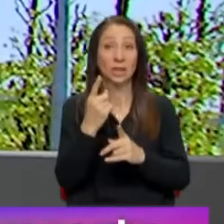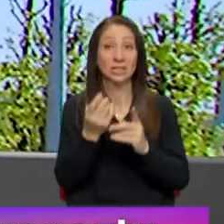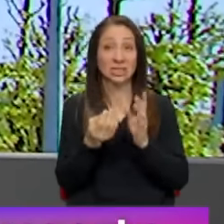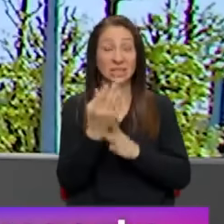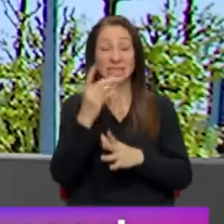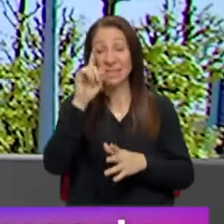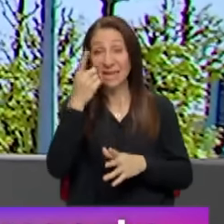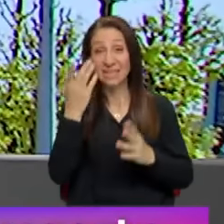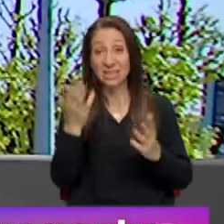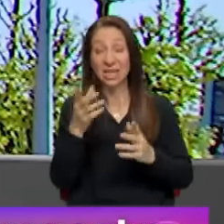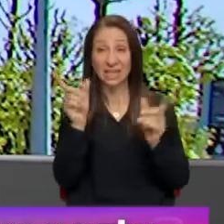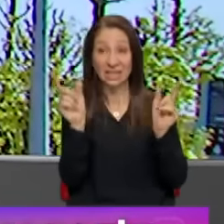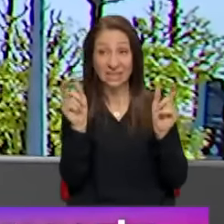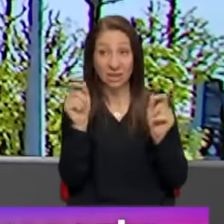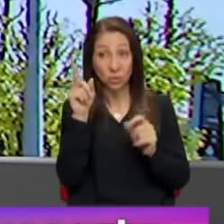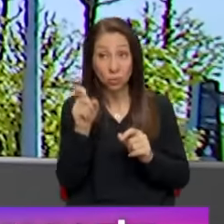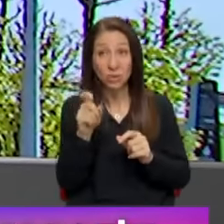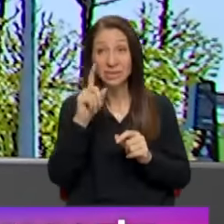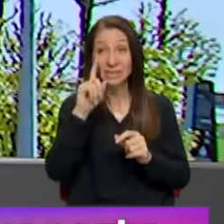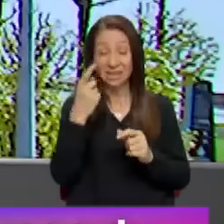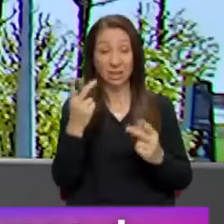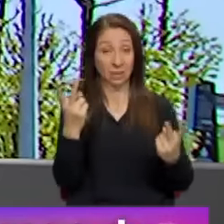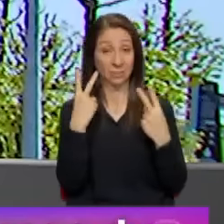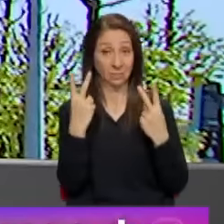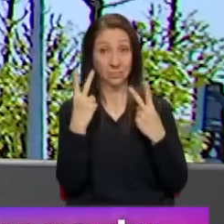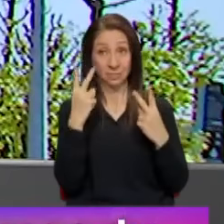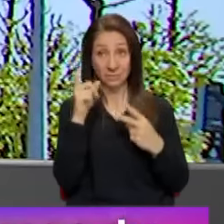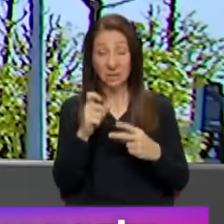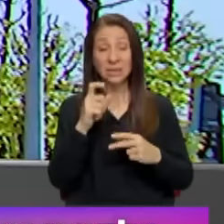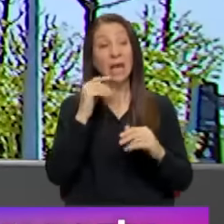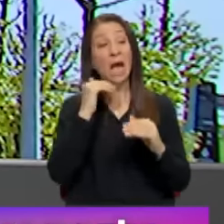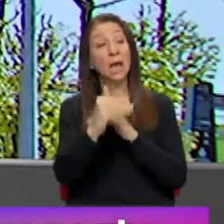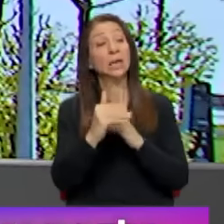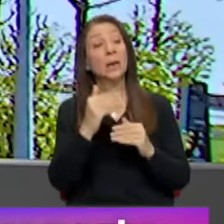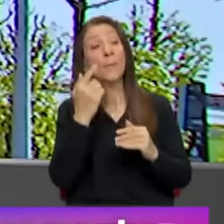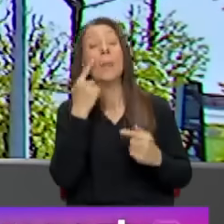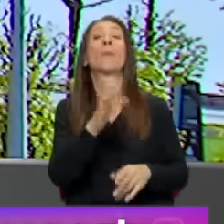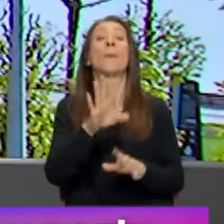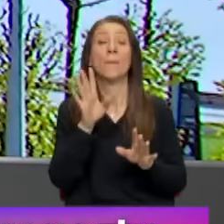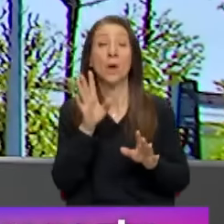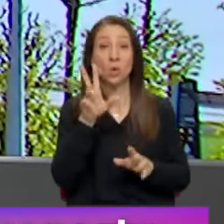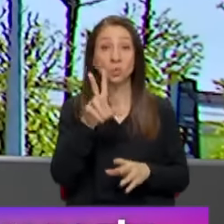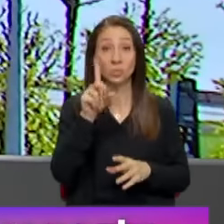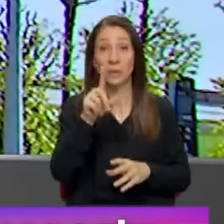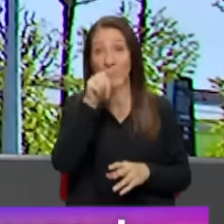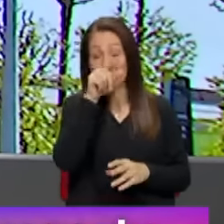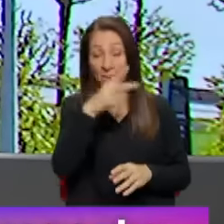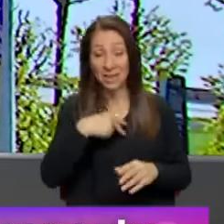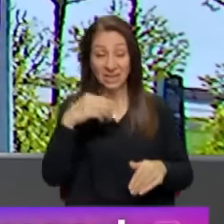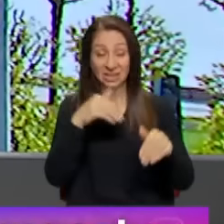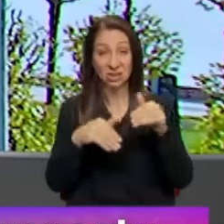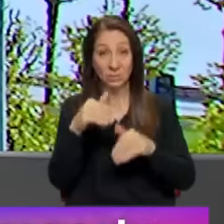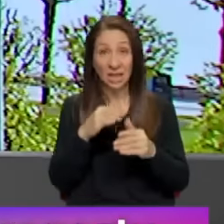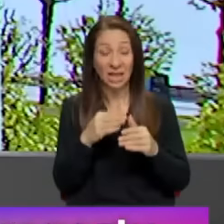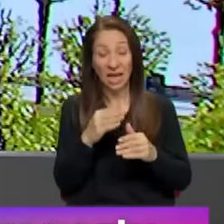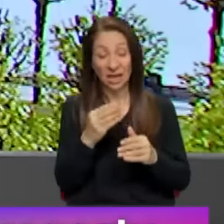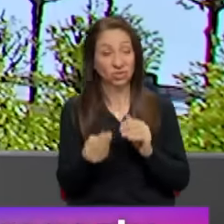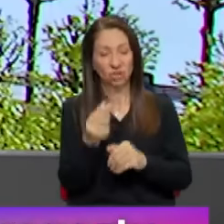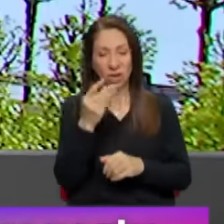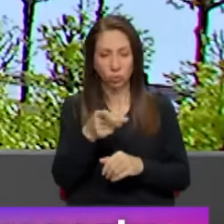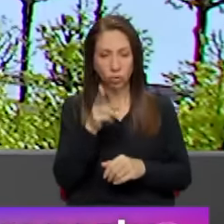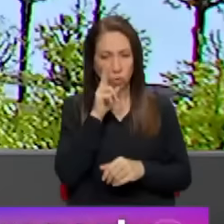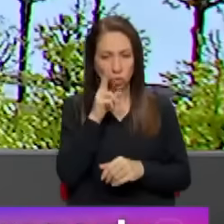da sadece istakoz mu? Sadece şatafat mı? Sadece halktan kopma mıdır? 31 Mart yerel seçimlerinde karşısına